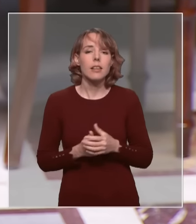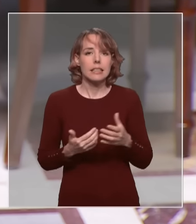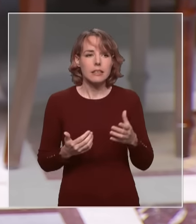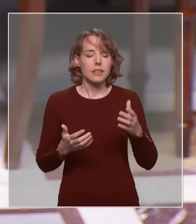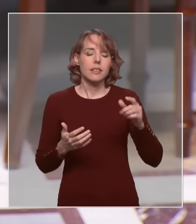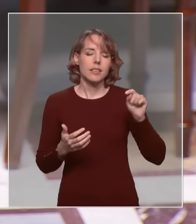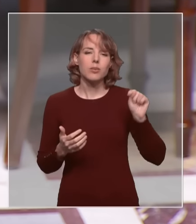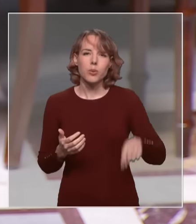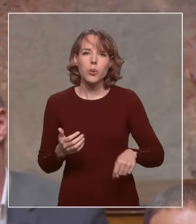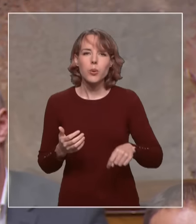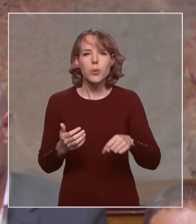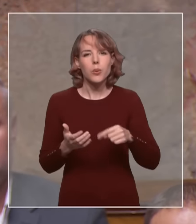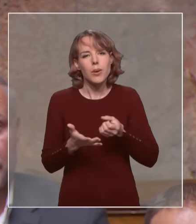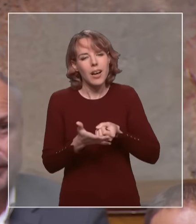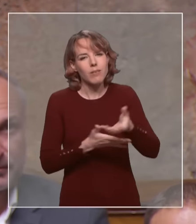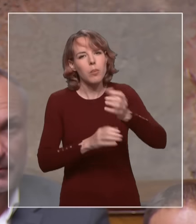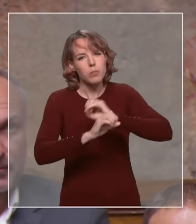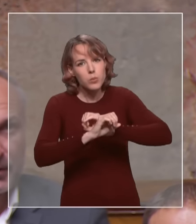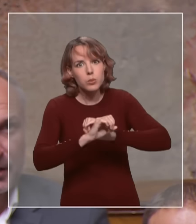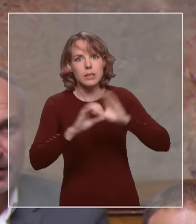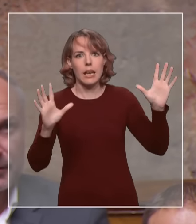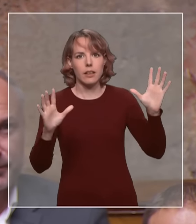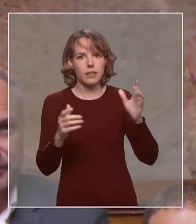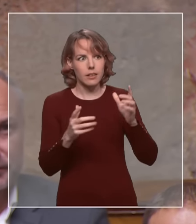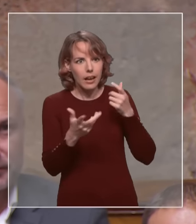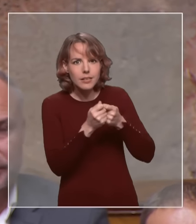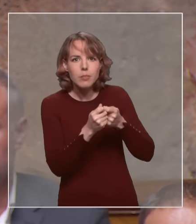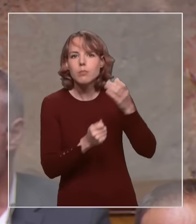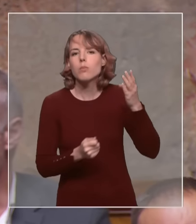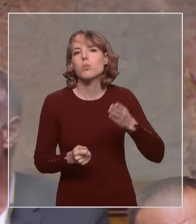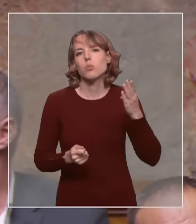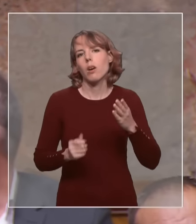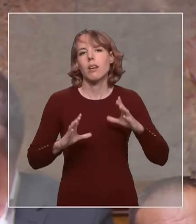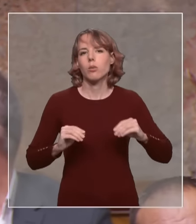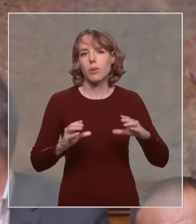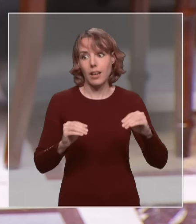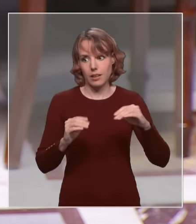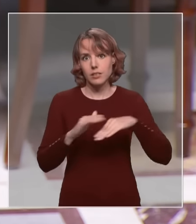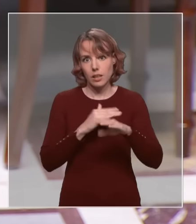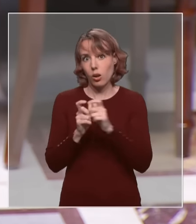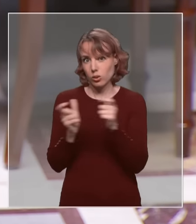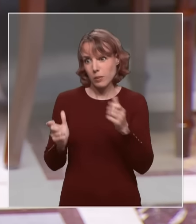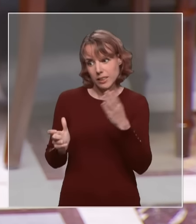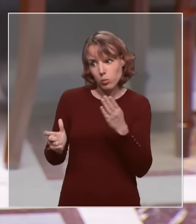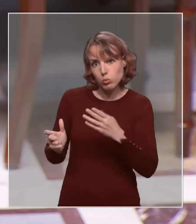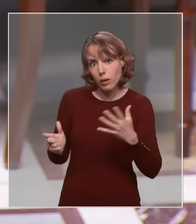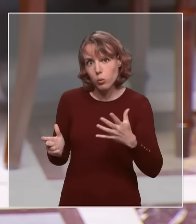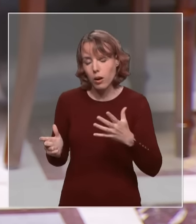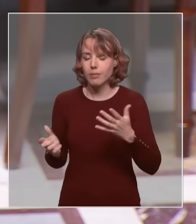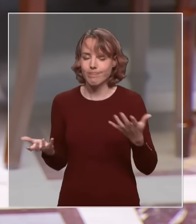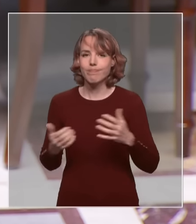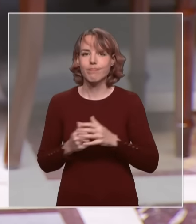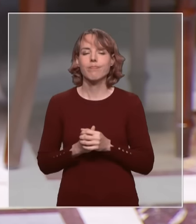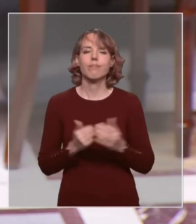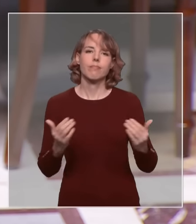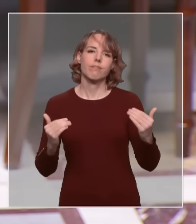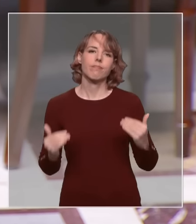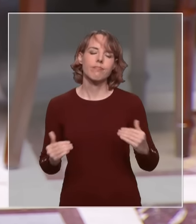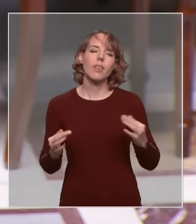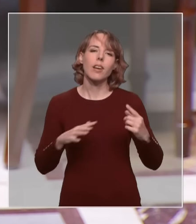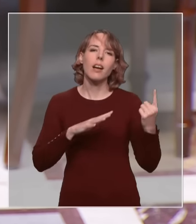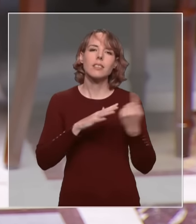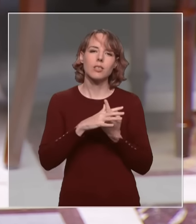gagneraient à être fléchés précisément vers les besoins aujourd'hui en main-d'œuvre des entreprises et vers les métiers en tension. Enfin, en ce qui concerne